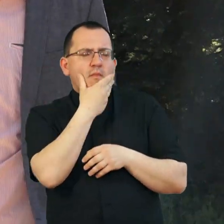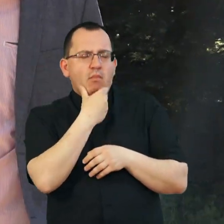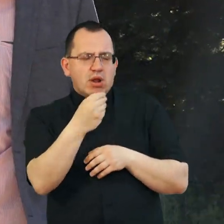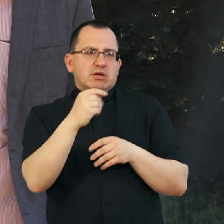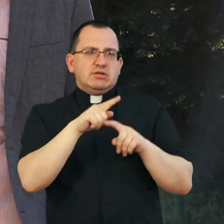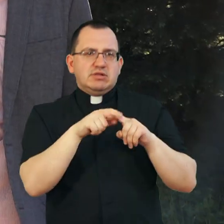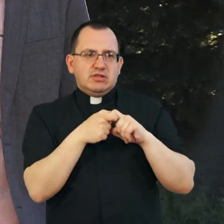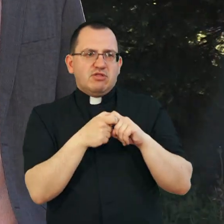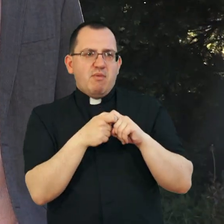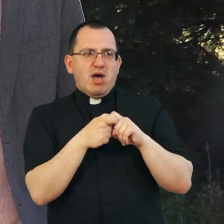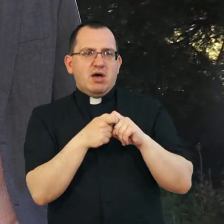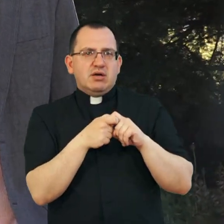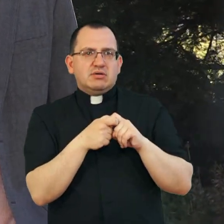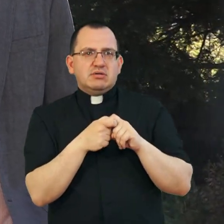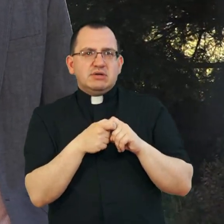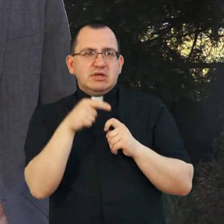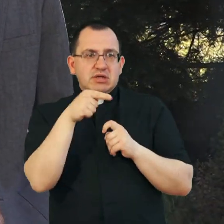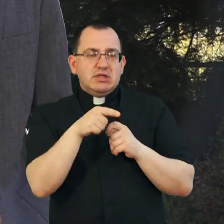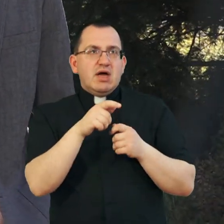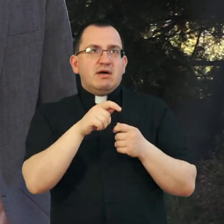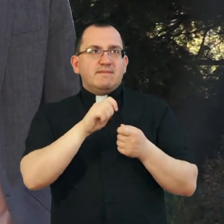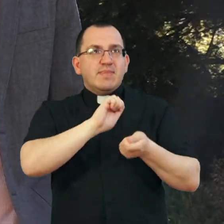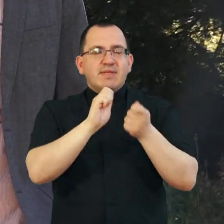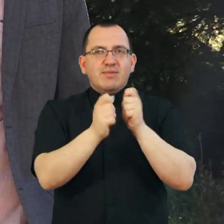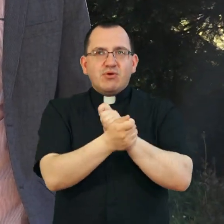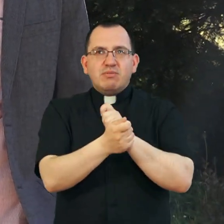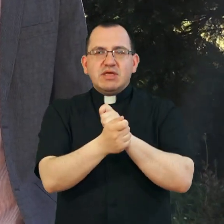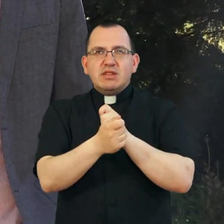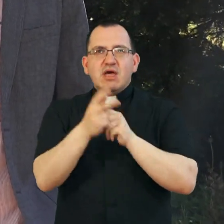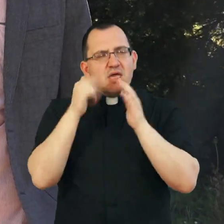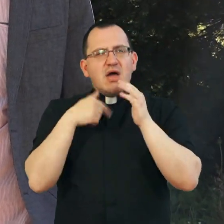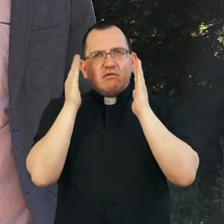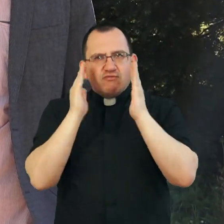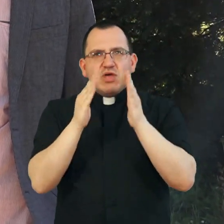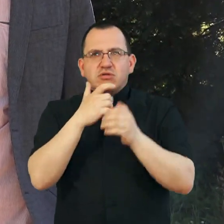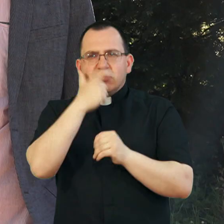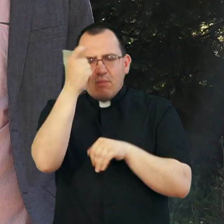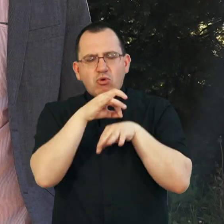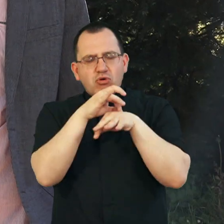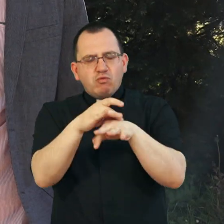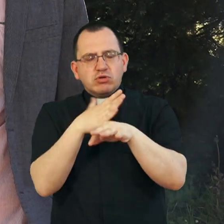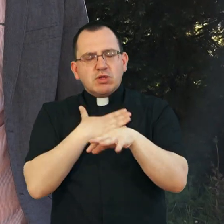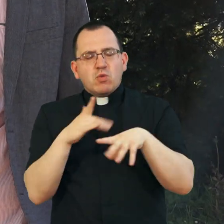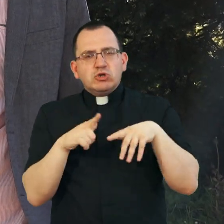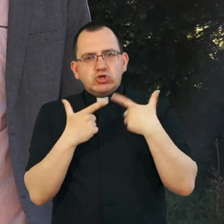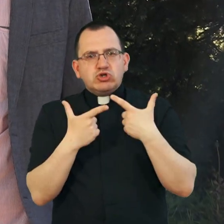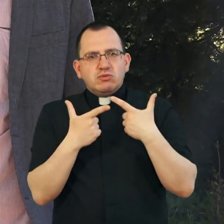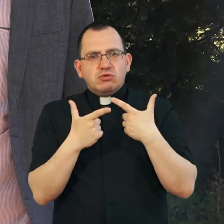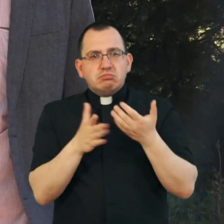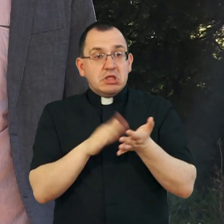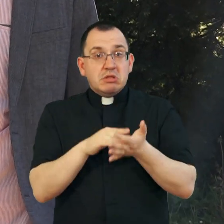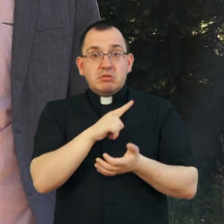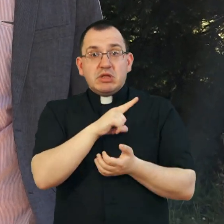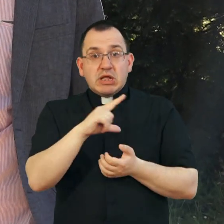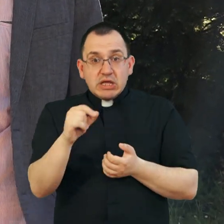To je jedna od stvari koje sam po obraćenju dobio, da vjerujem u tu providnost. I da ako idem njegovim putevima, onda će